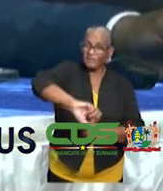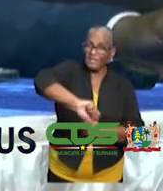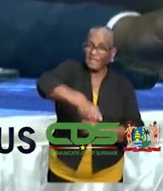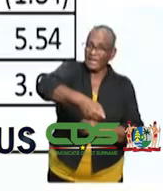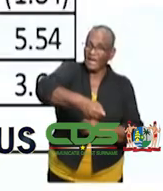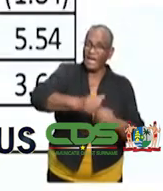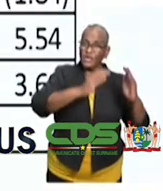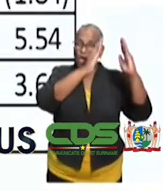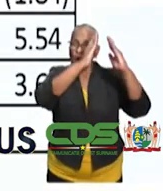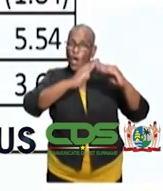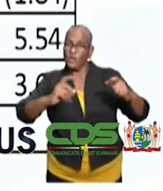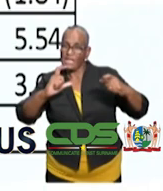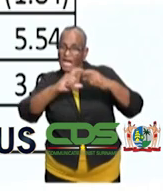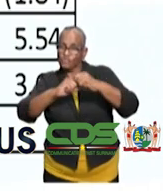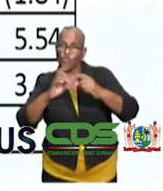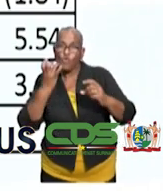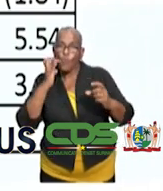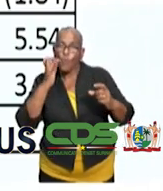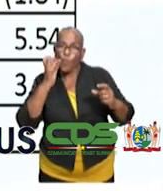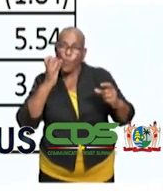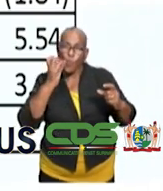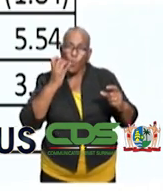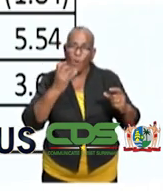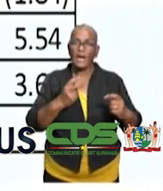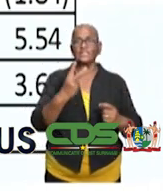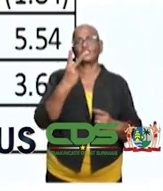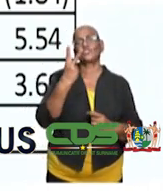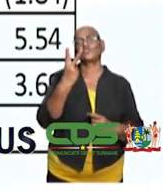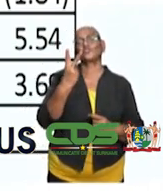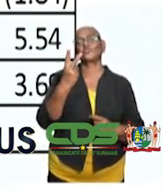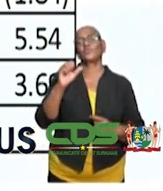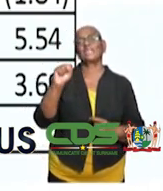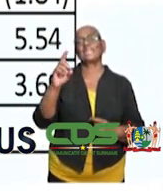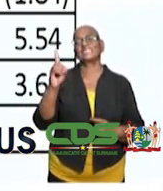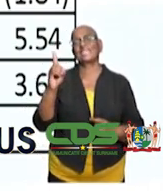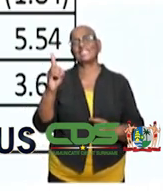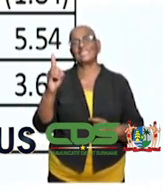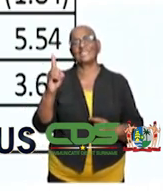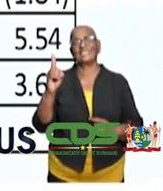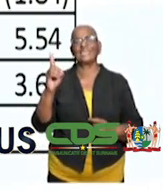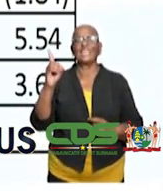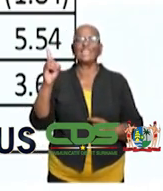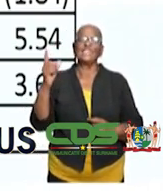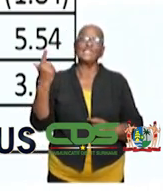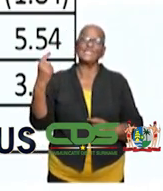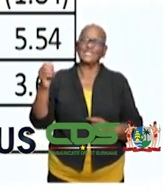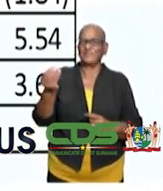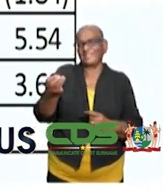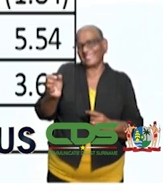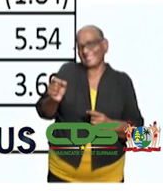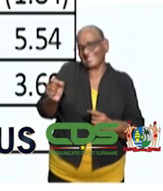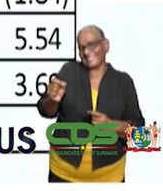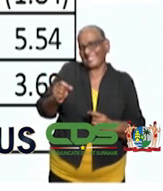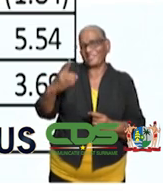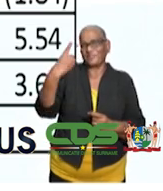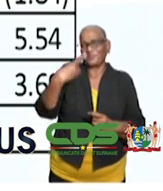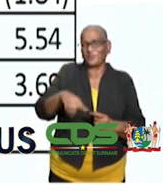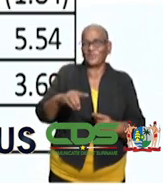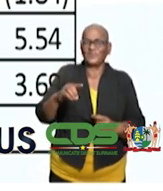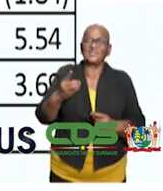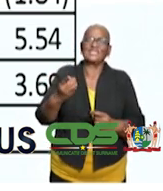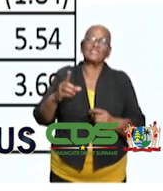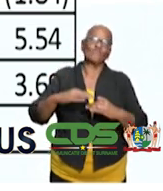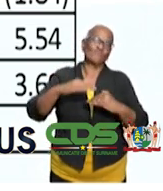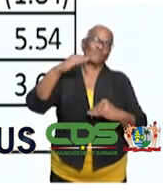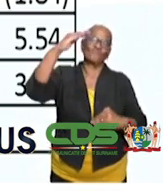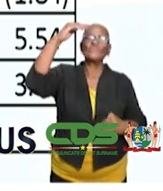de huisaansluitingen, 2 SRD en 71 cent voor 1000 liter water. Dat